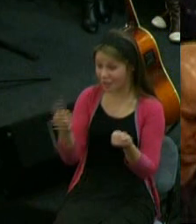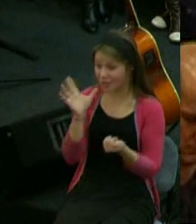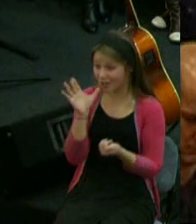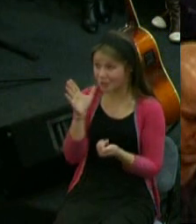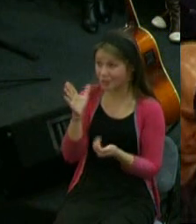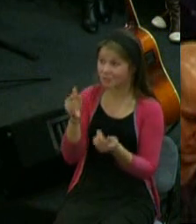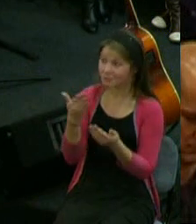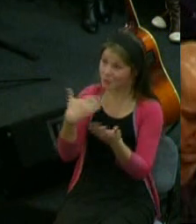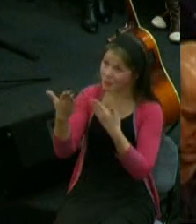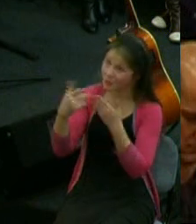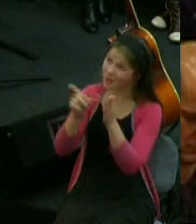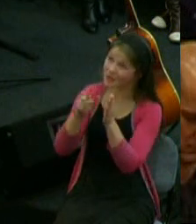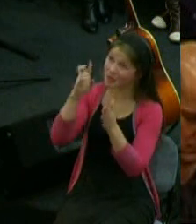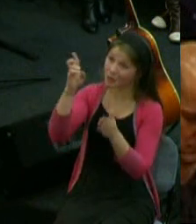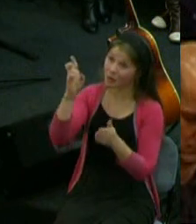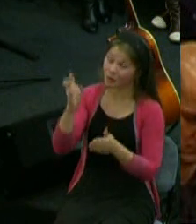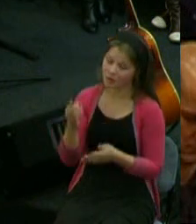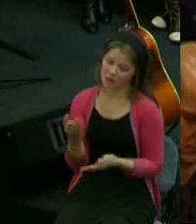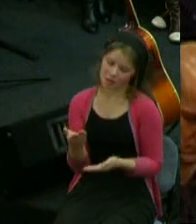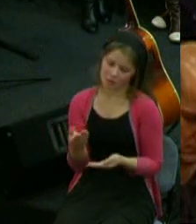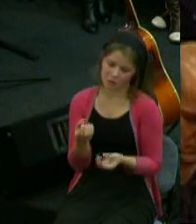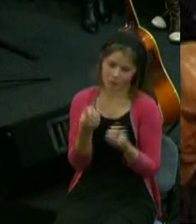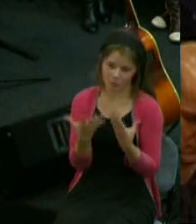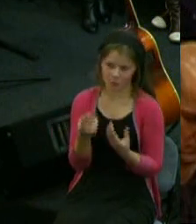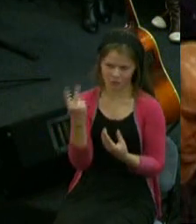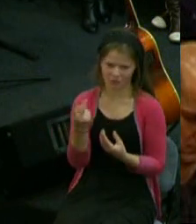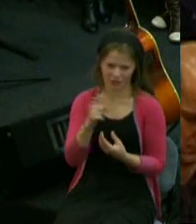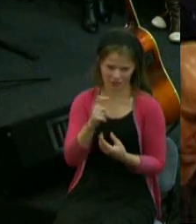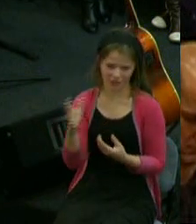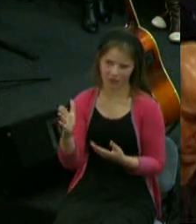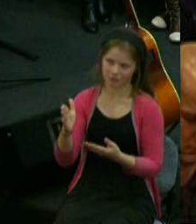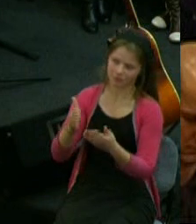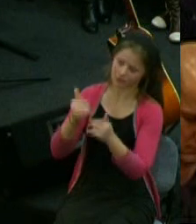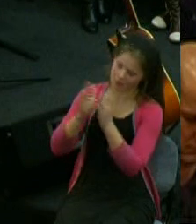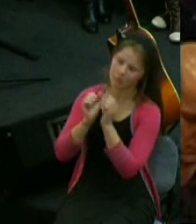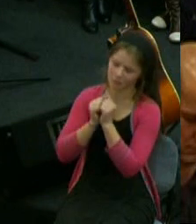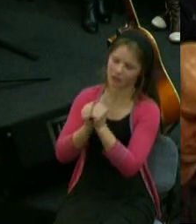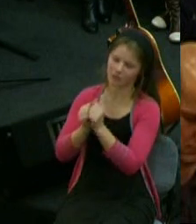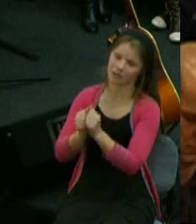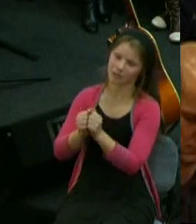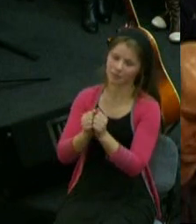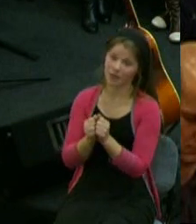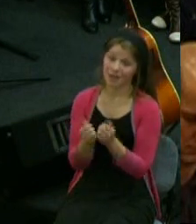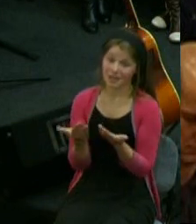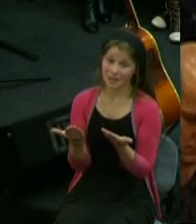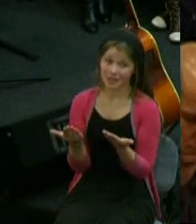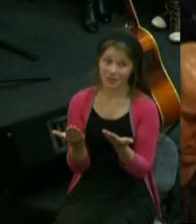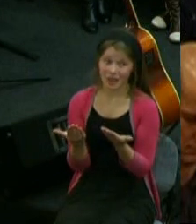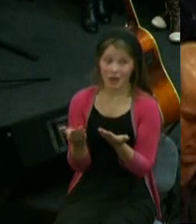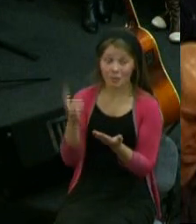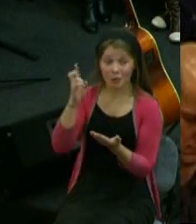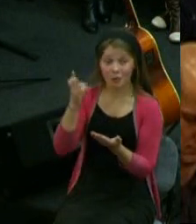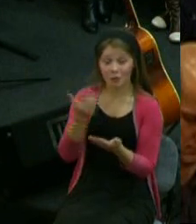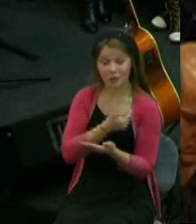щоб заспокоїти своє сумління, 2 хвилини посвятив для молитви. Господи, дякую за день, благослови на ніч і амінь. Брати і